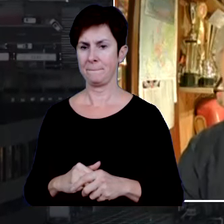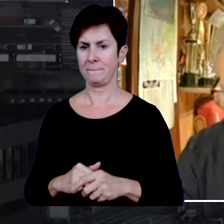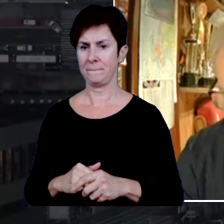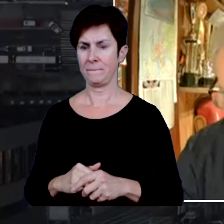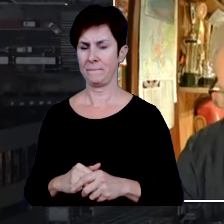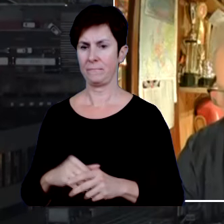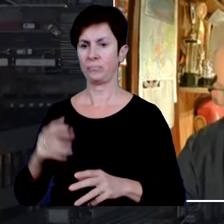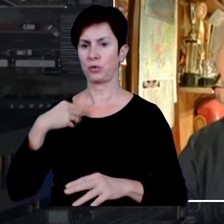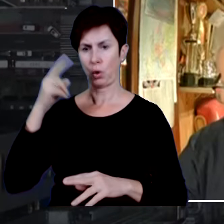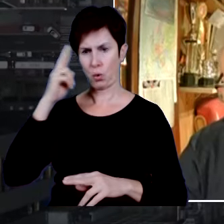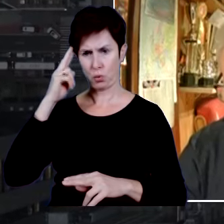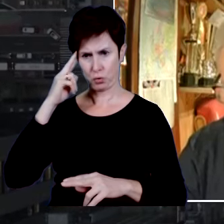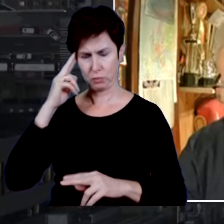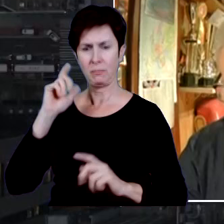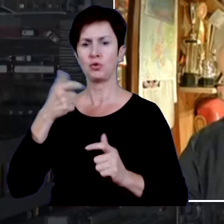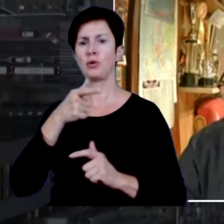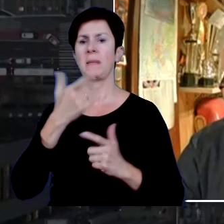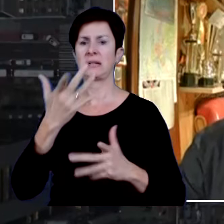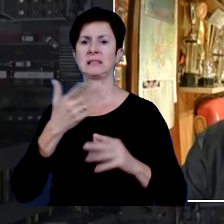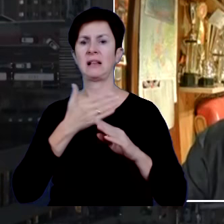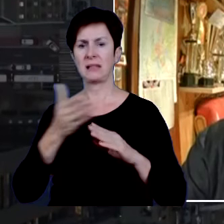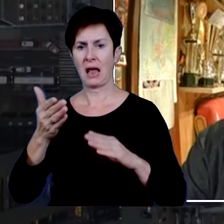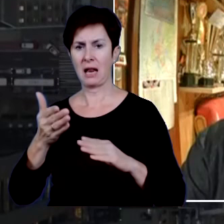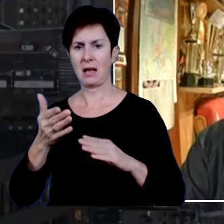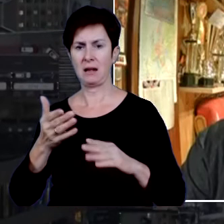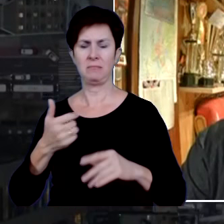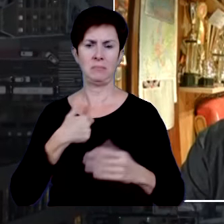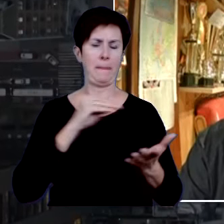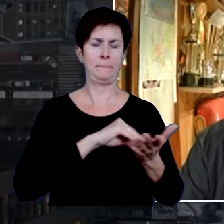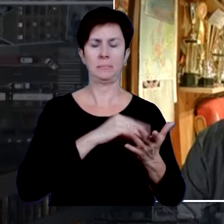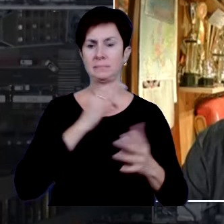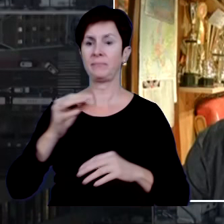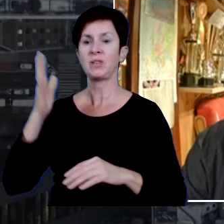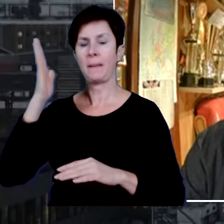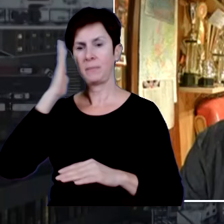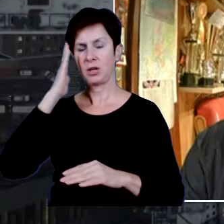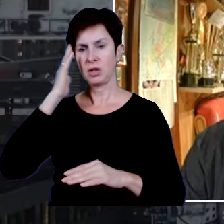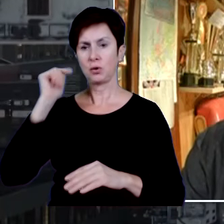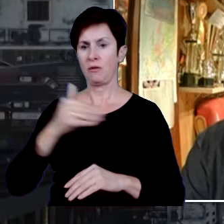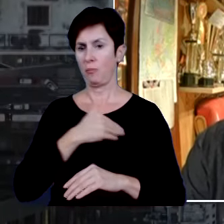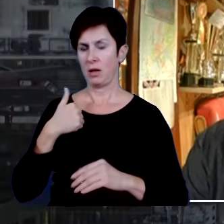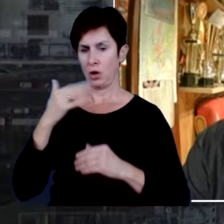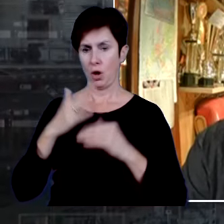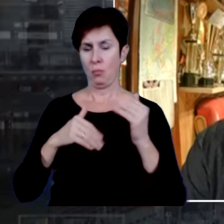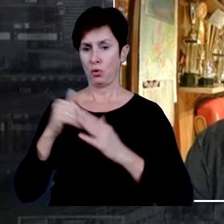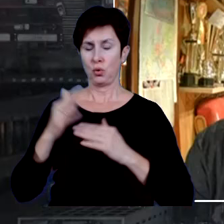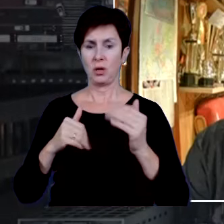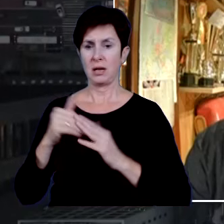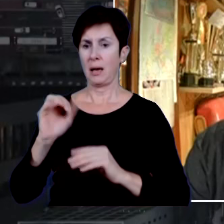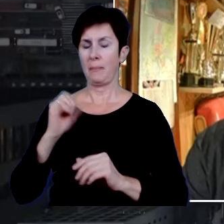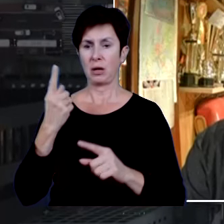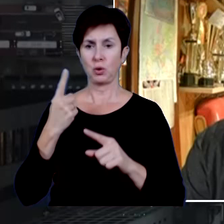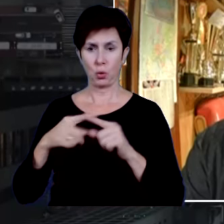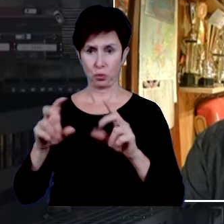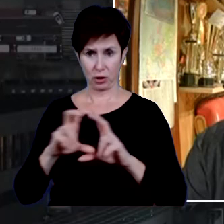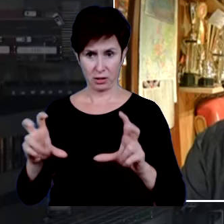Rozumiem pana retorykę nastawioną to jest na retoryka, to, żeby praktyczne powiedzieć, pytanie. Że mieszkanie w Polsce buduje się w bardzo krótkim czasie.